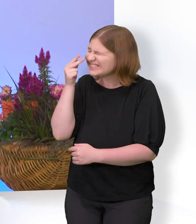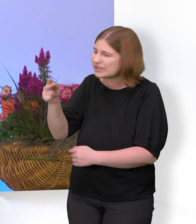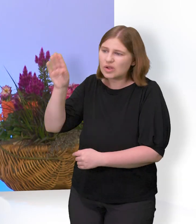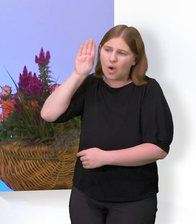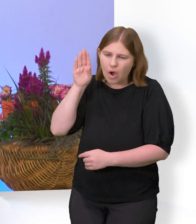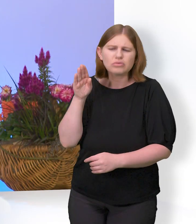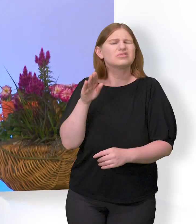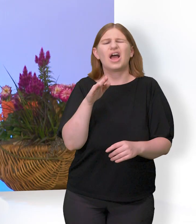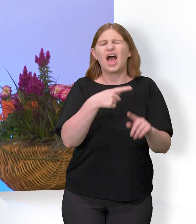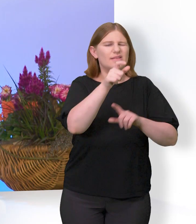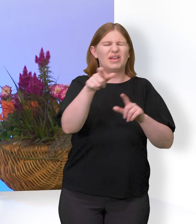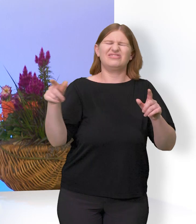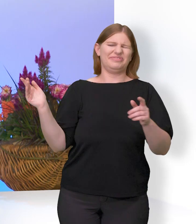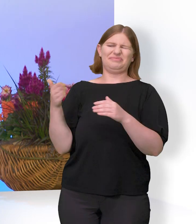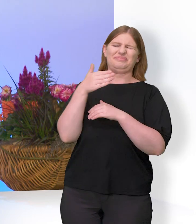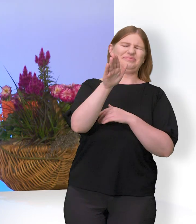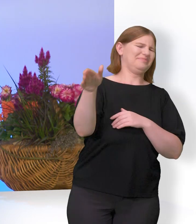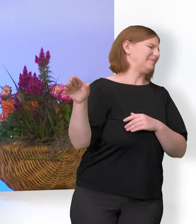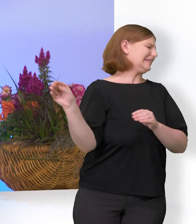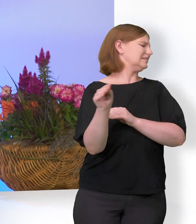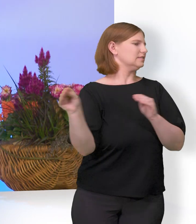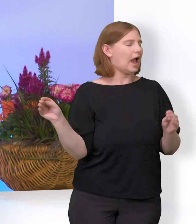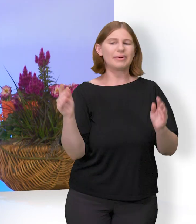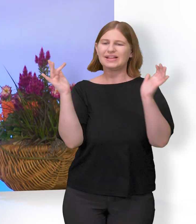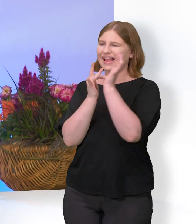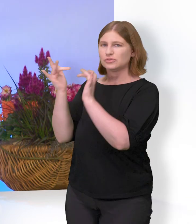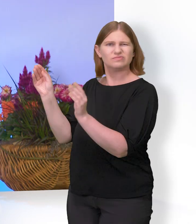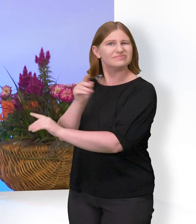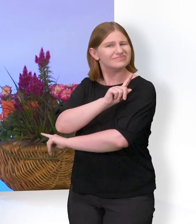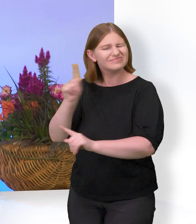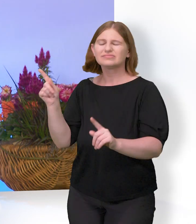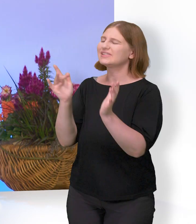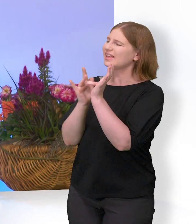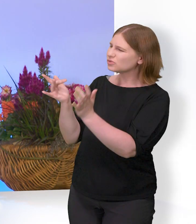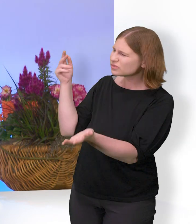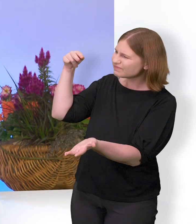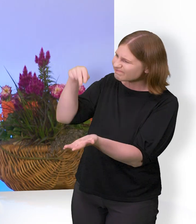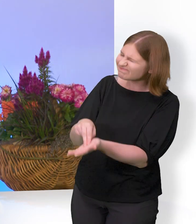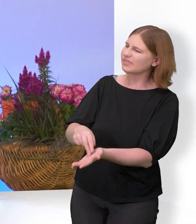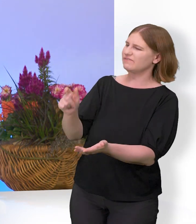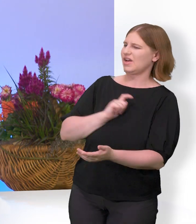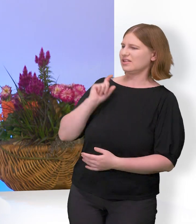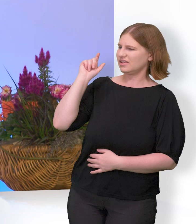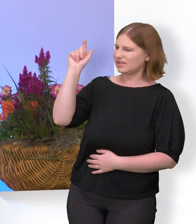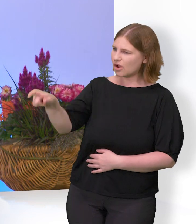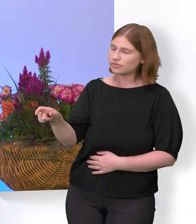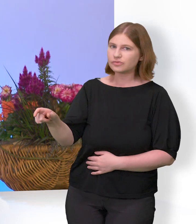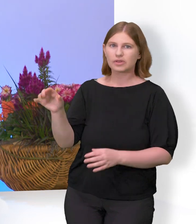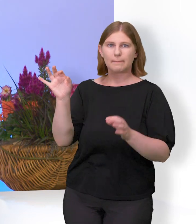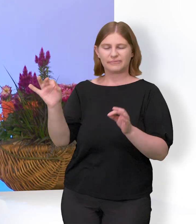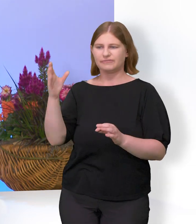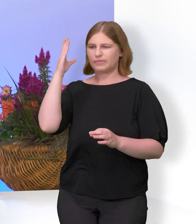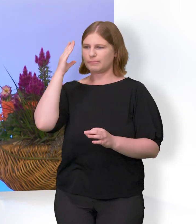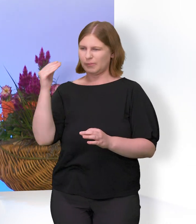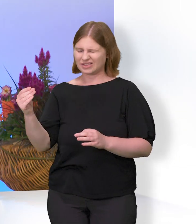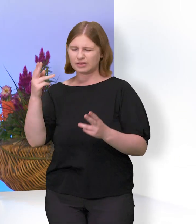machen. Aber Jesus bleibt stehen und er wartet auf ihn. Und als der Mann vor